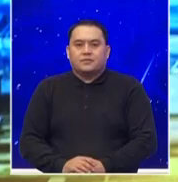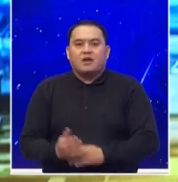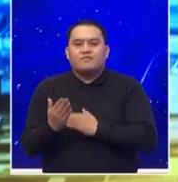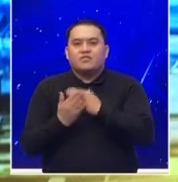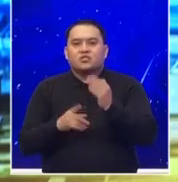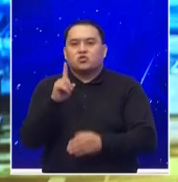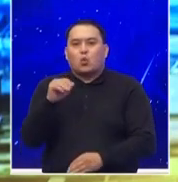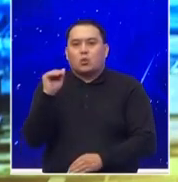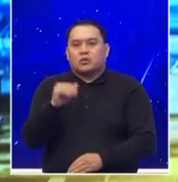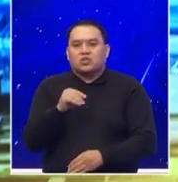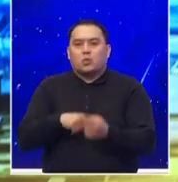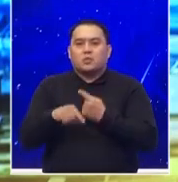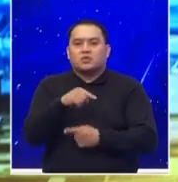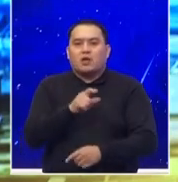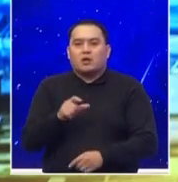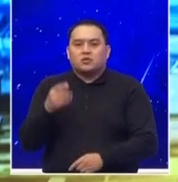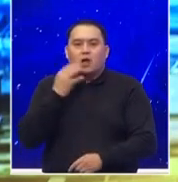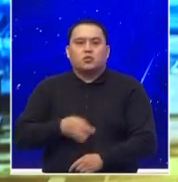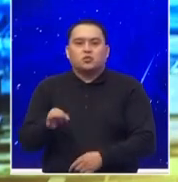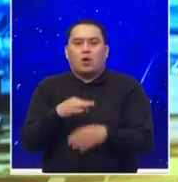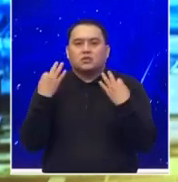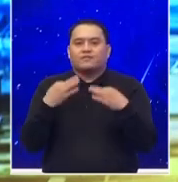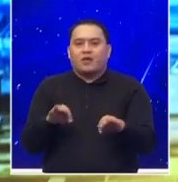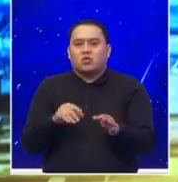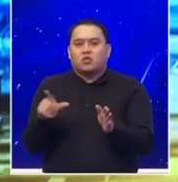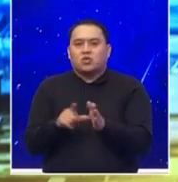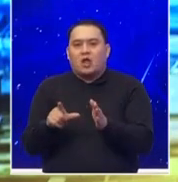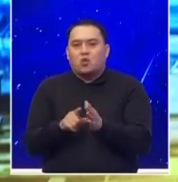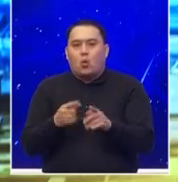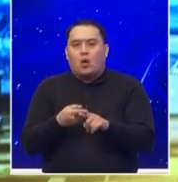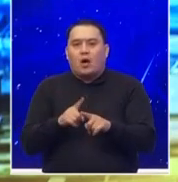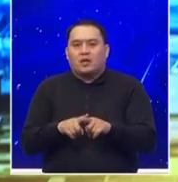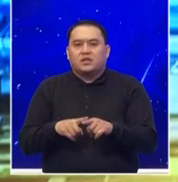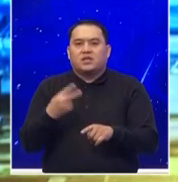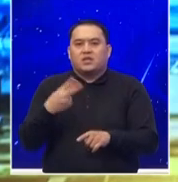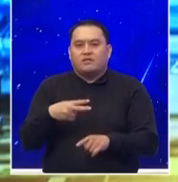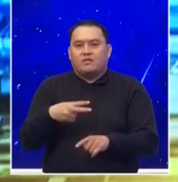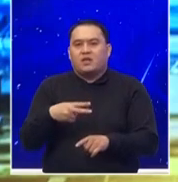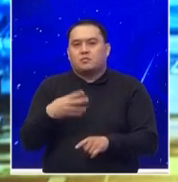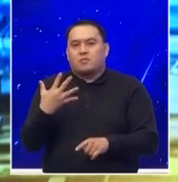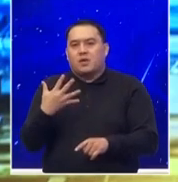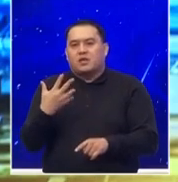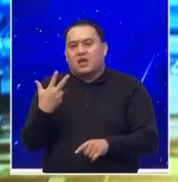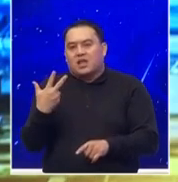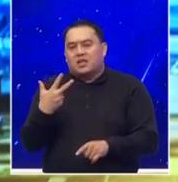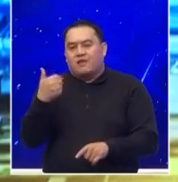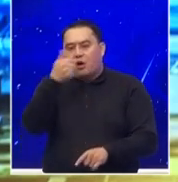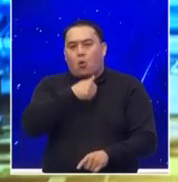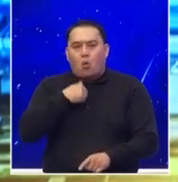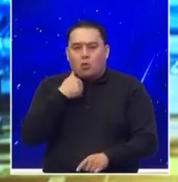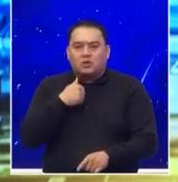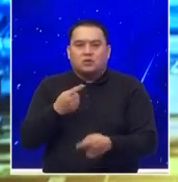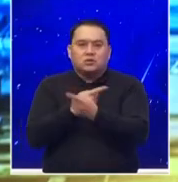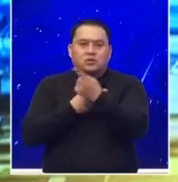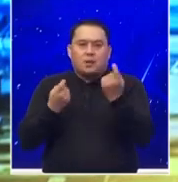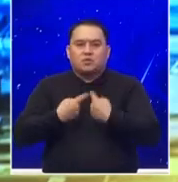Свыше 100 тысяч предпринимателей Алматинской области освобождены от подоходного налога до 2023 года. Об этом